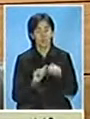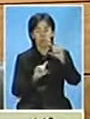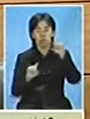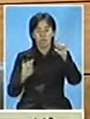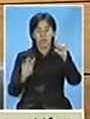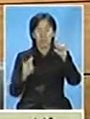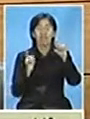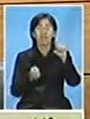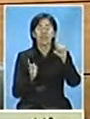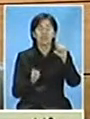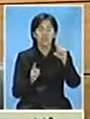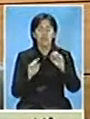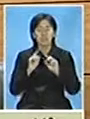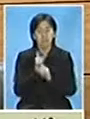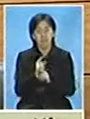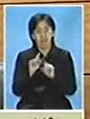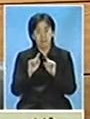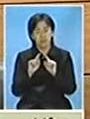15วงเล็บ5เท่านั้น